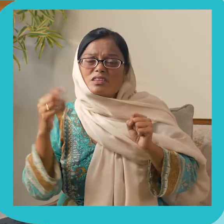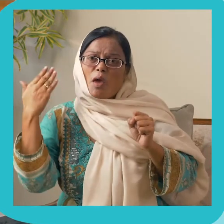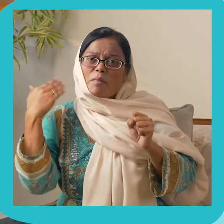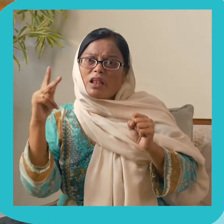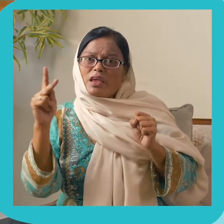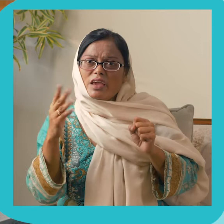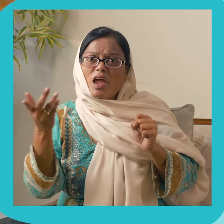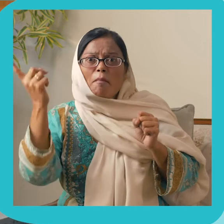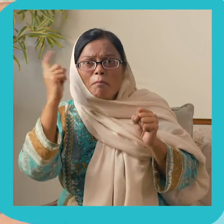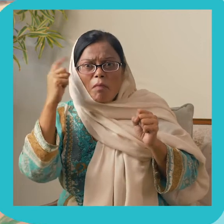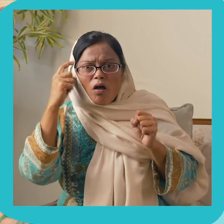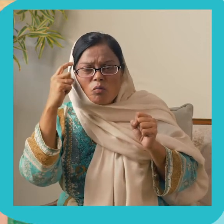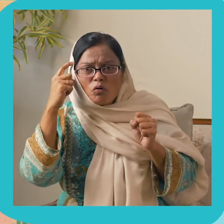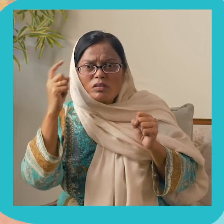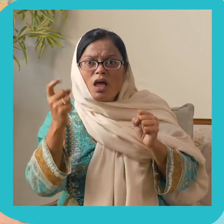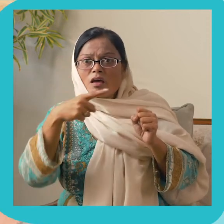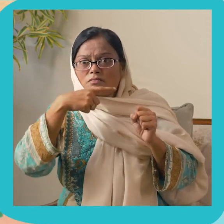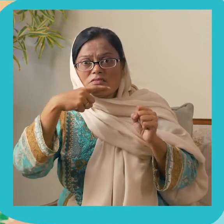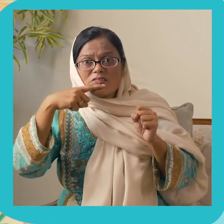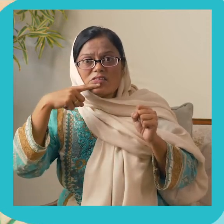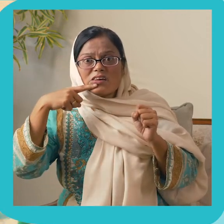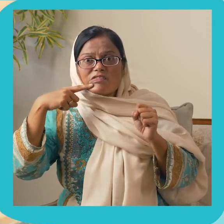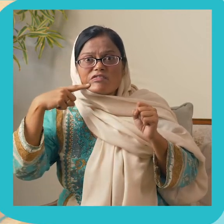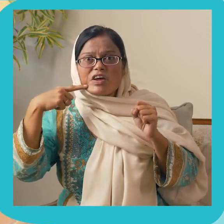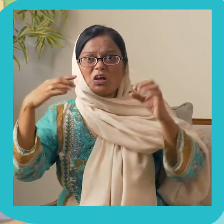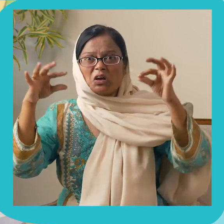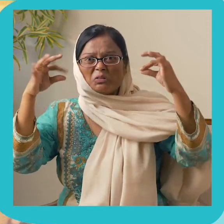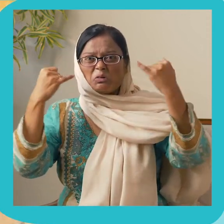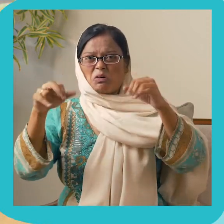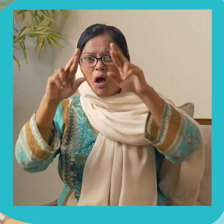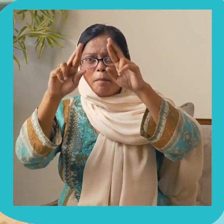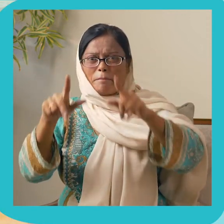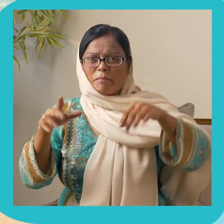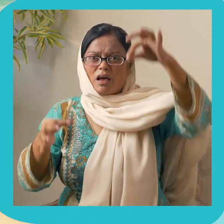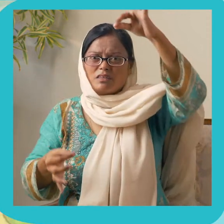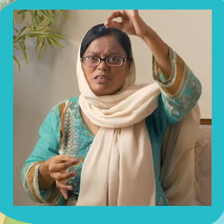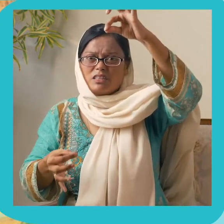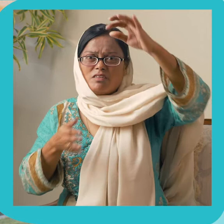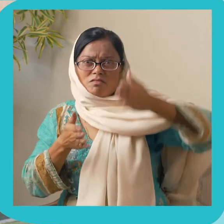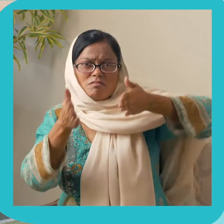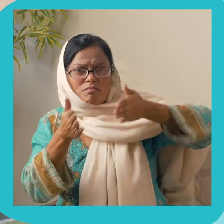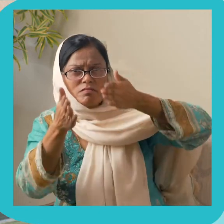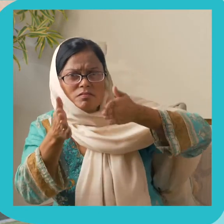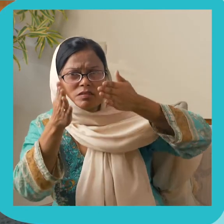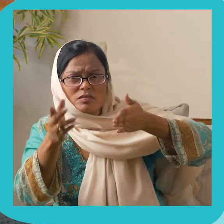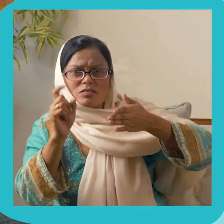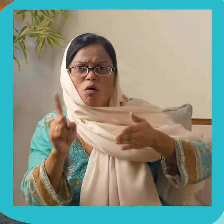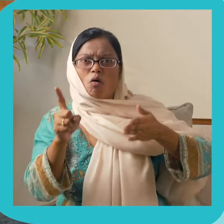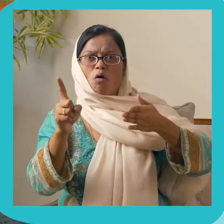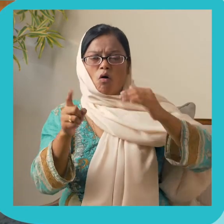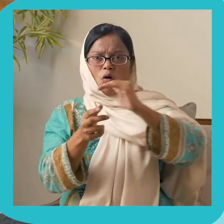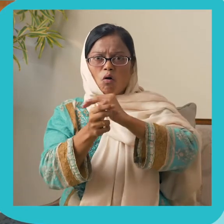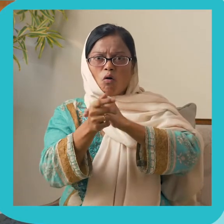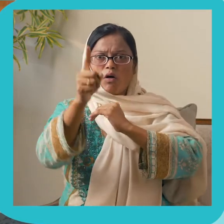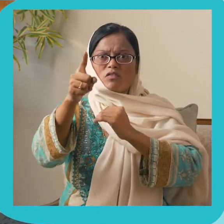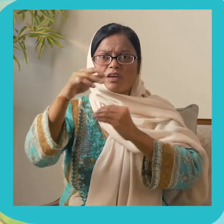इससे पहले कि उसे पता चलता, एक सफेद फटी हुई प्लास्टिक की थैली ने उसका पीछा किया और ऑलिव के जिस्म के